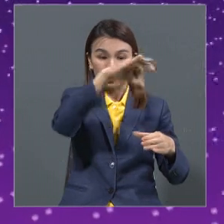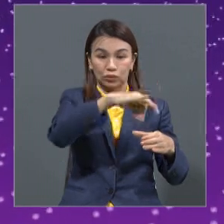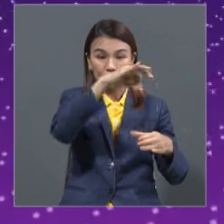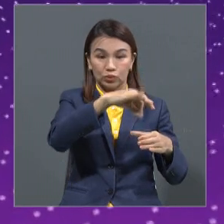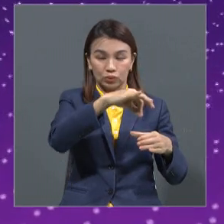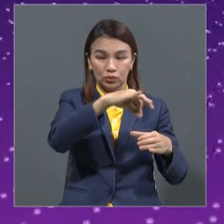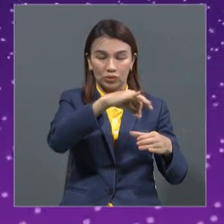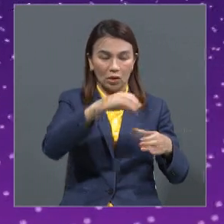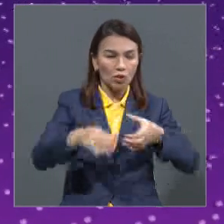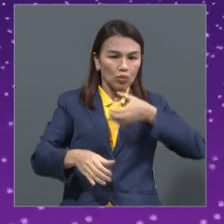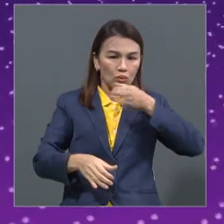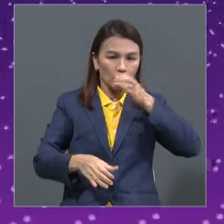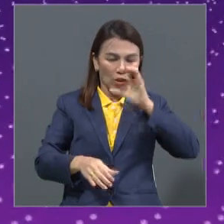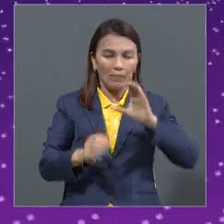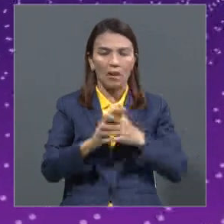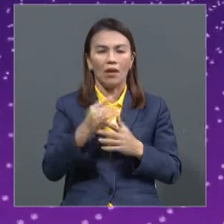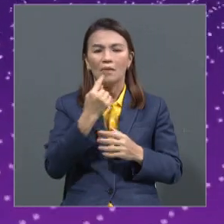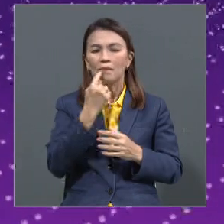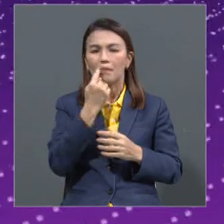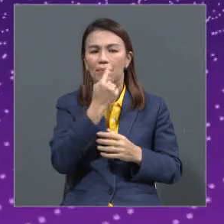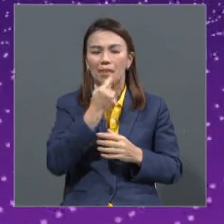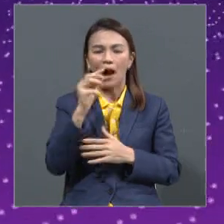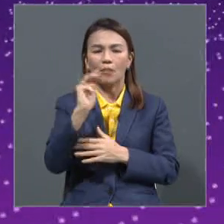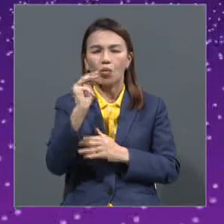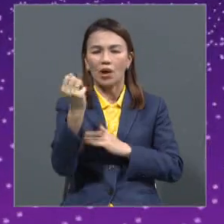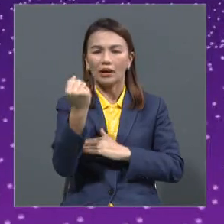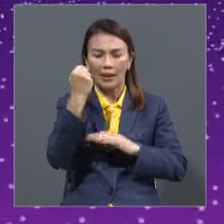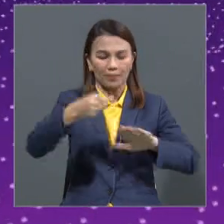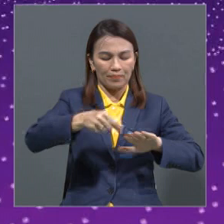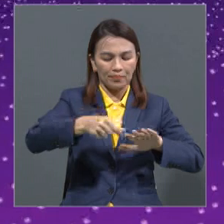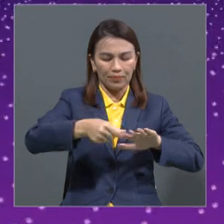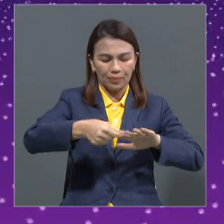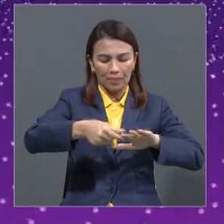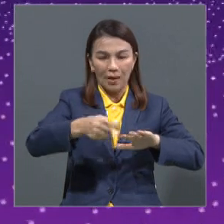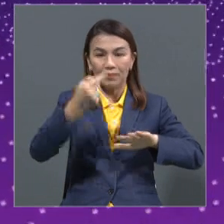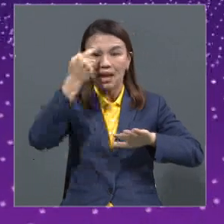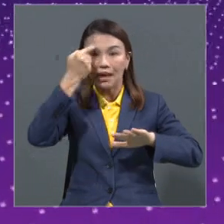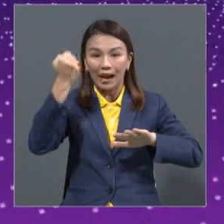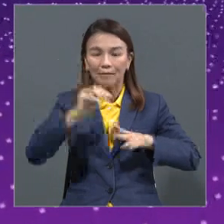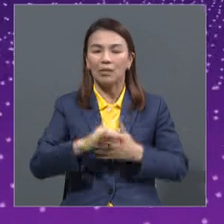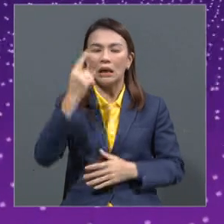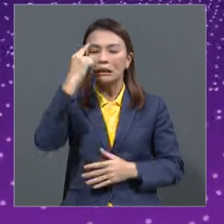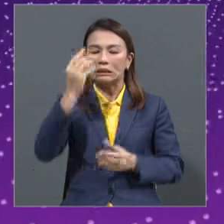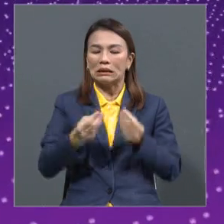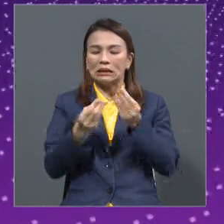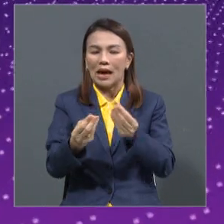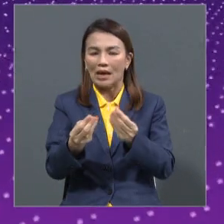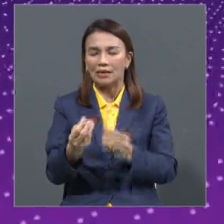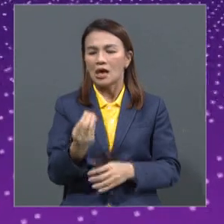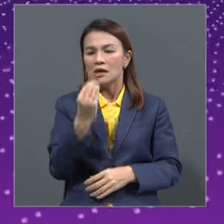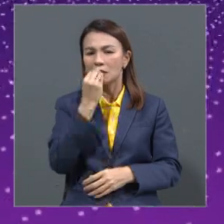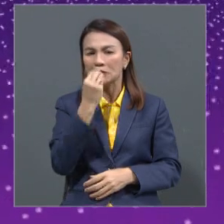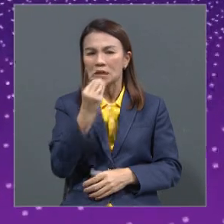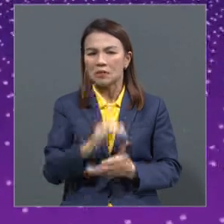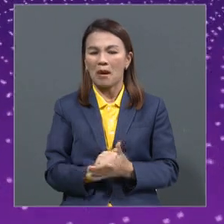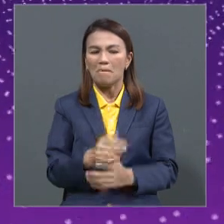ปากม่วงเข้มปลายเล็บดำนะฮะสันนิษฐานว่าน่าจะเป็นการฆาตกรรมด้วยการวางยาพิษซึ่งผลจากการตรวจพิสูจน์